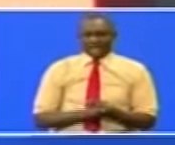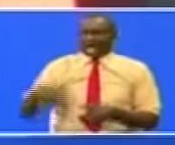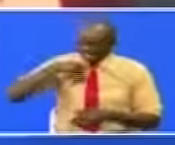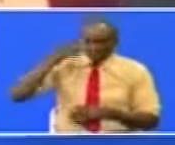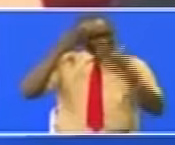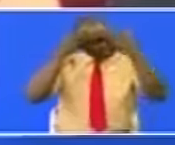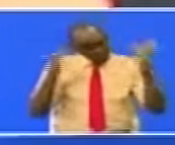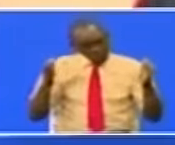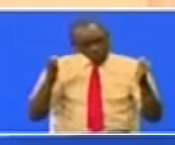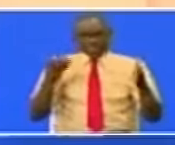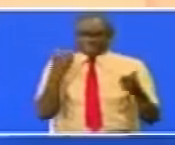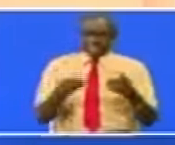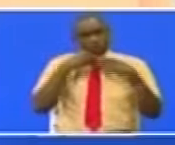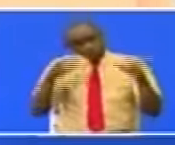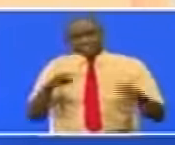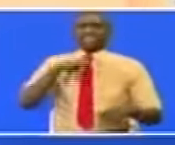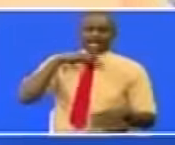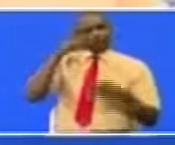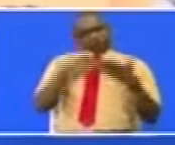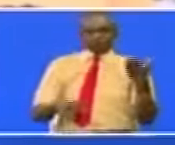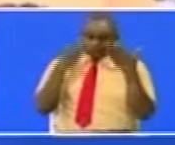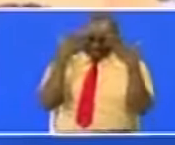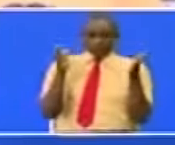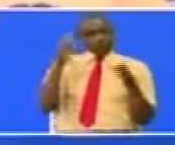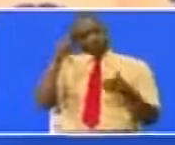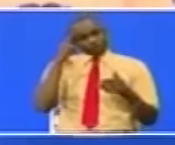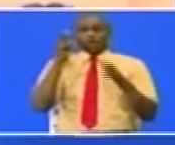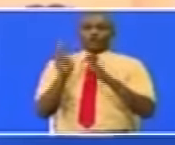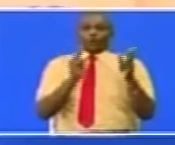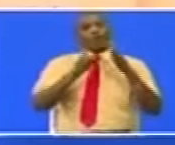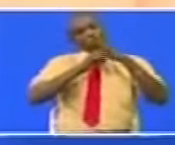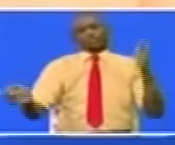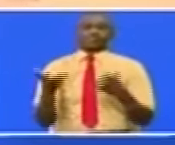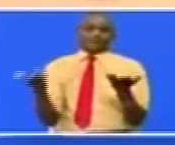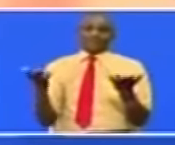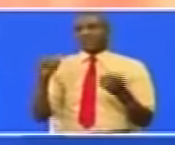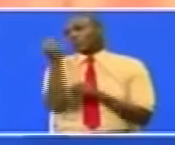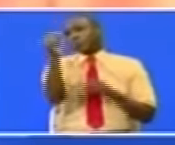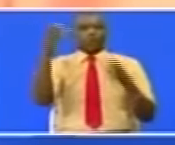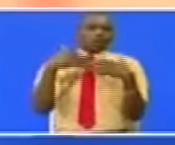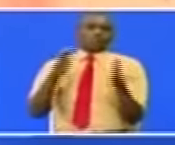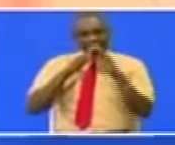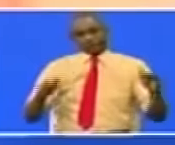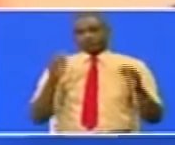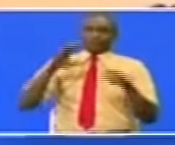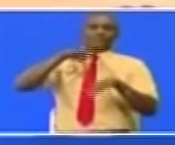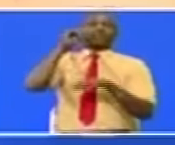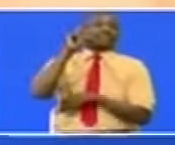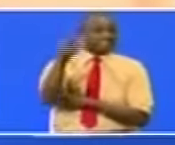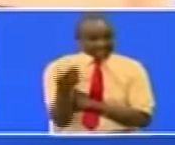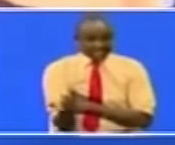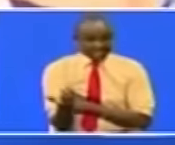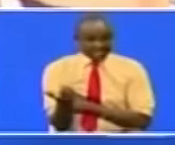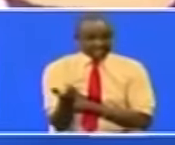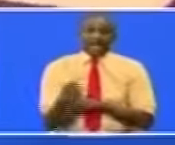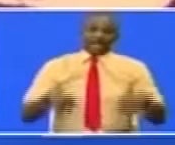kuwa mtoto amep poea ile ya kufa Sisi tulik kuwa tunat maraj kuwa mtoto amepe atapa tikan